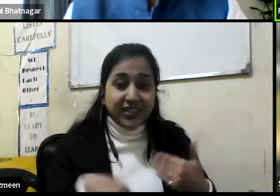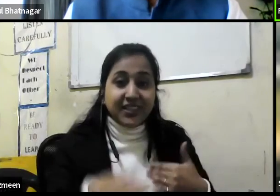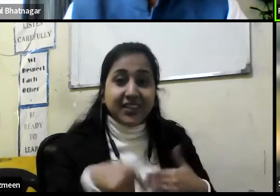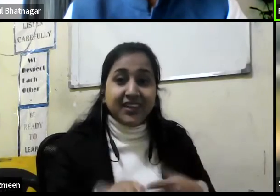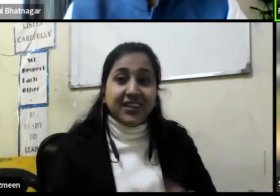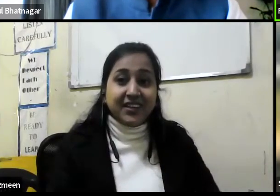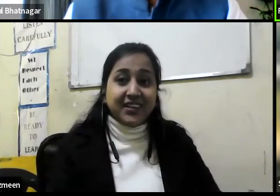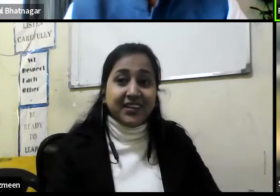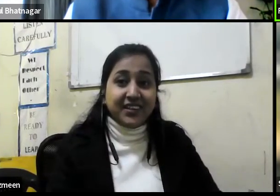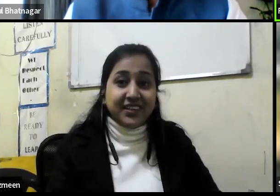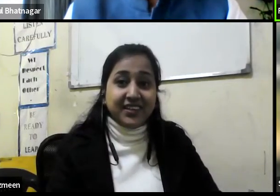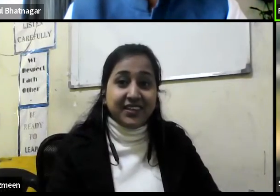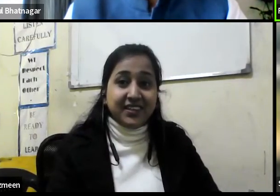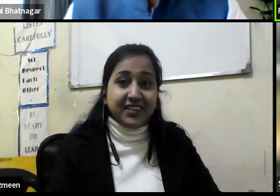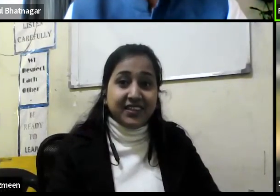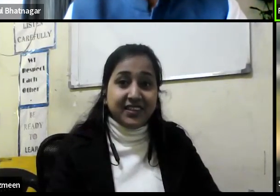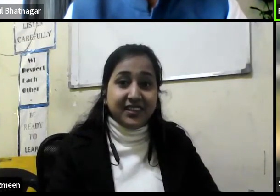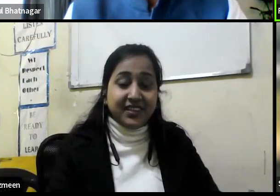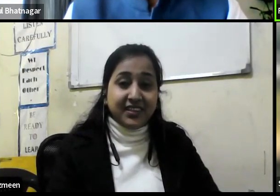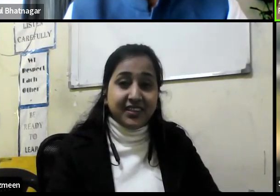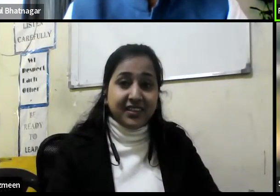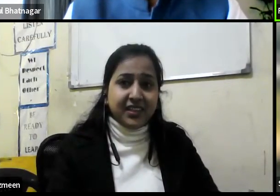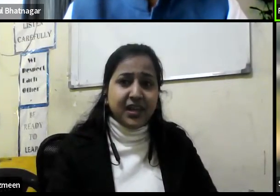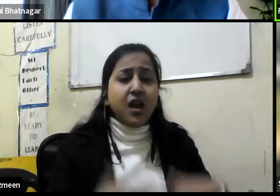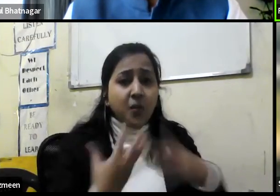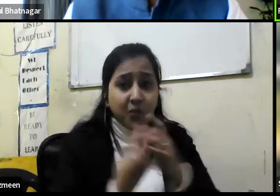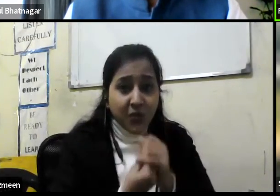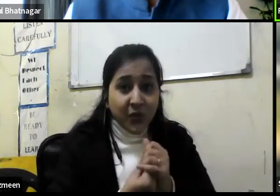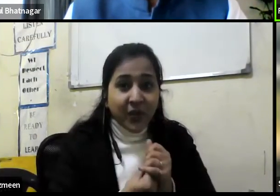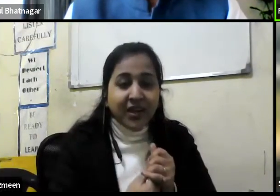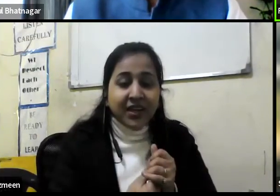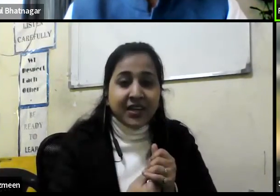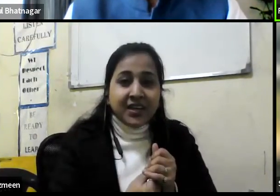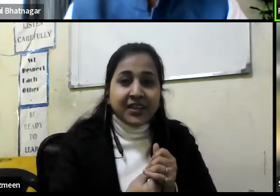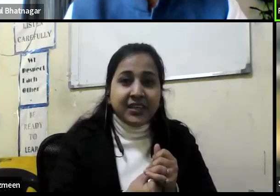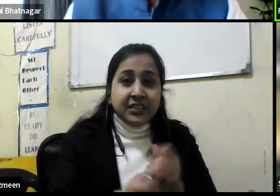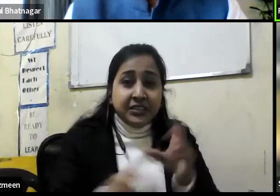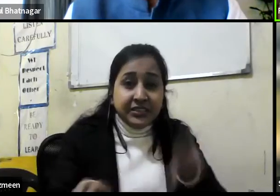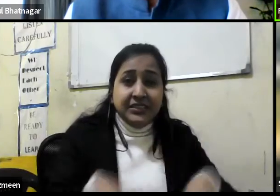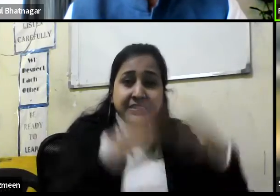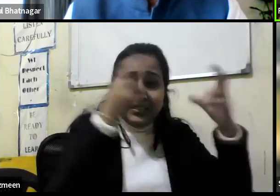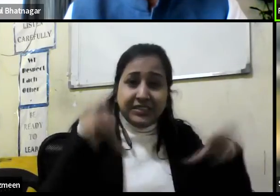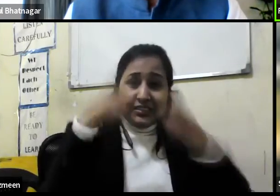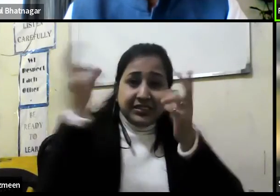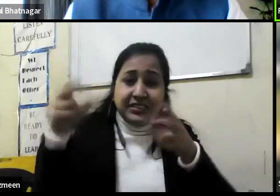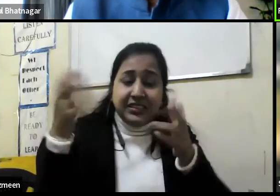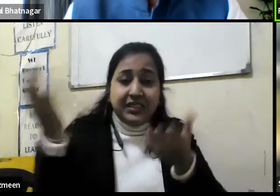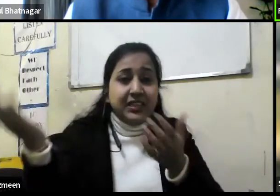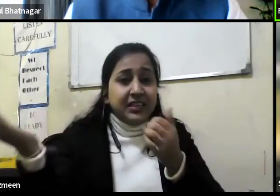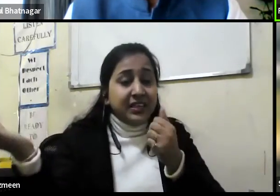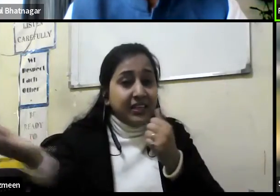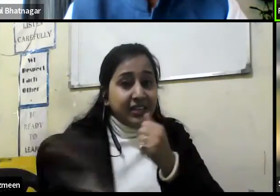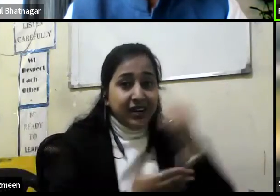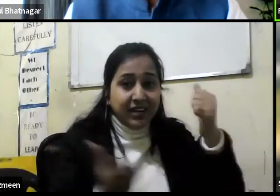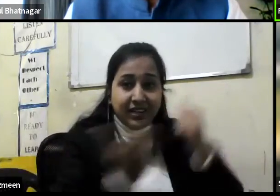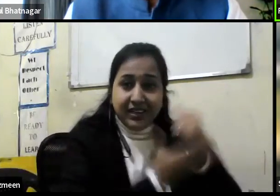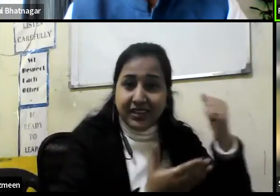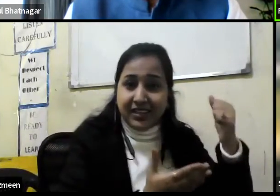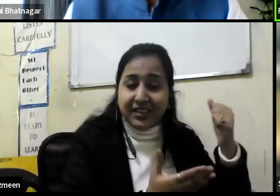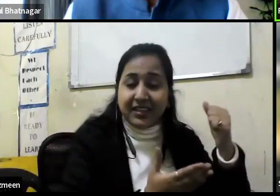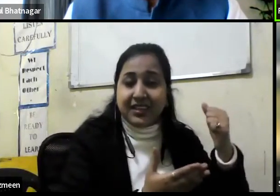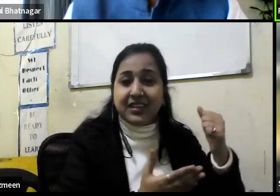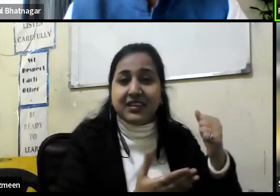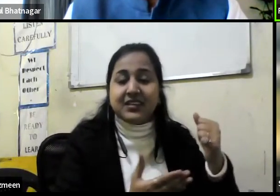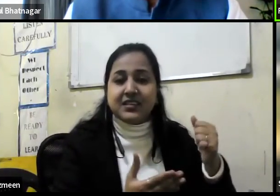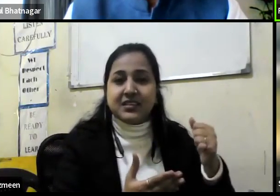इन अफॉरेस्टेशन. हम लोग जंगल काट के खेती करते हैं. उल्टा काम करना, जहां खेती नहीं हो सकती